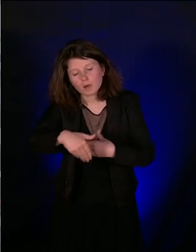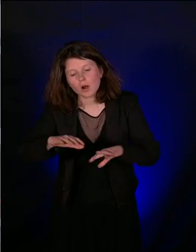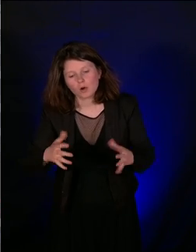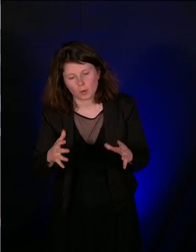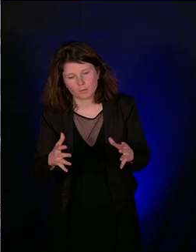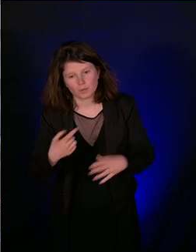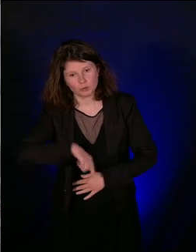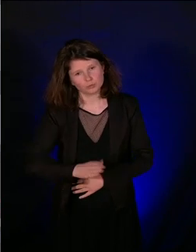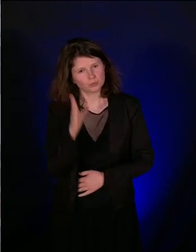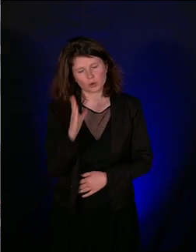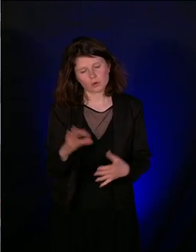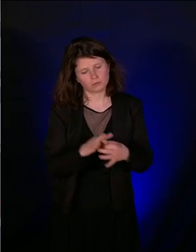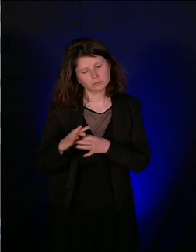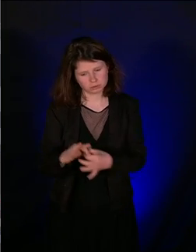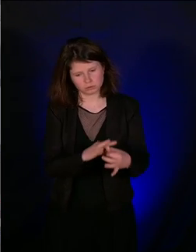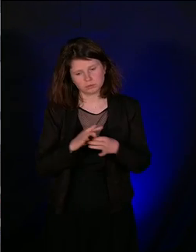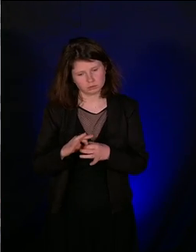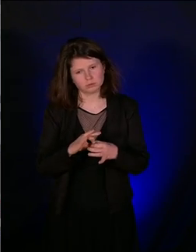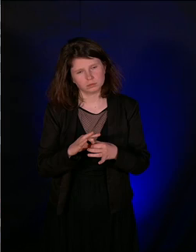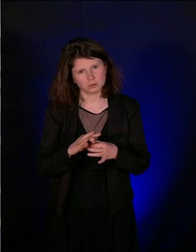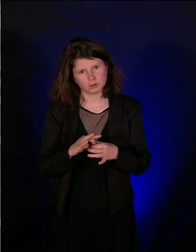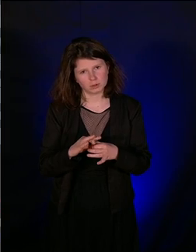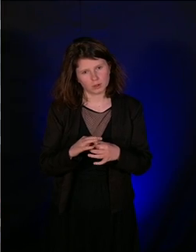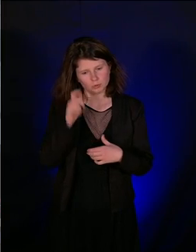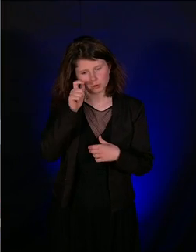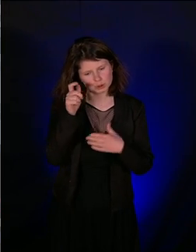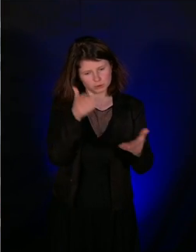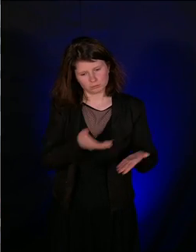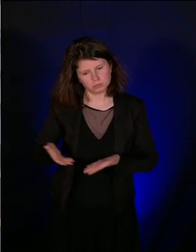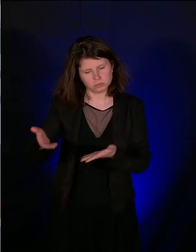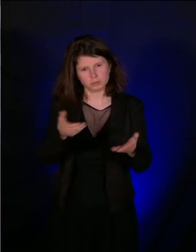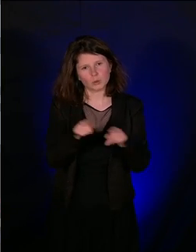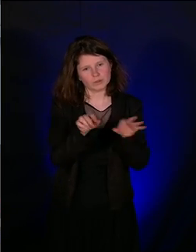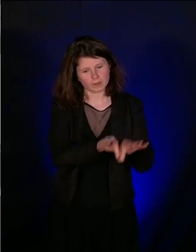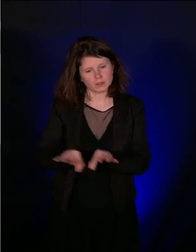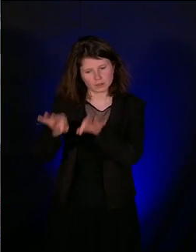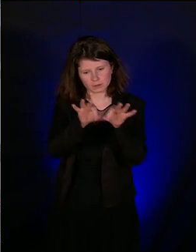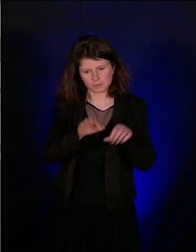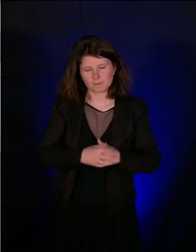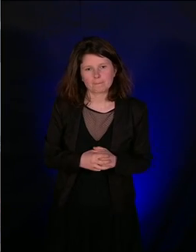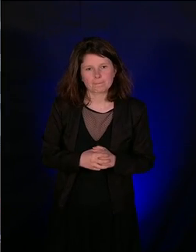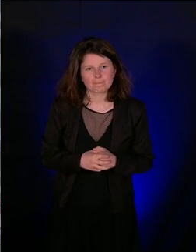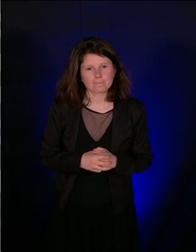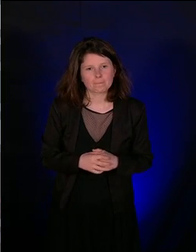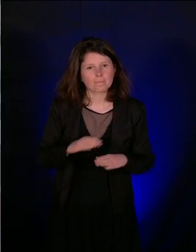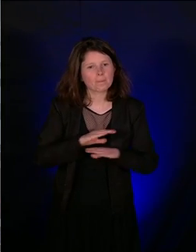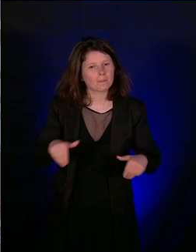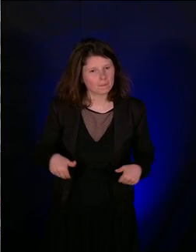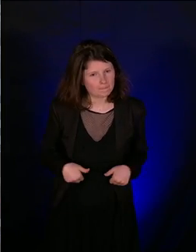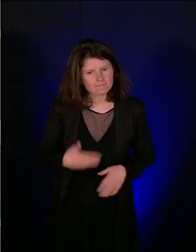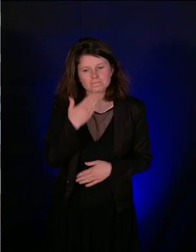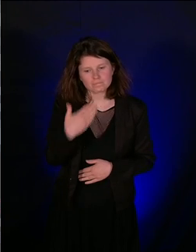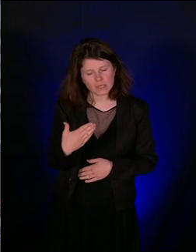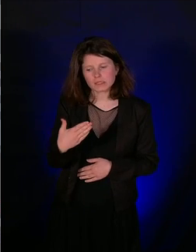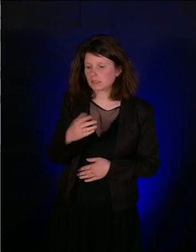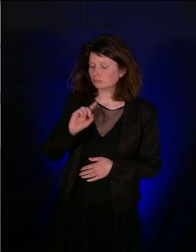cohésion de solidarité et de fraternité pour finir je tiens à remercier toutes les organisations de la